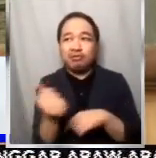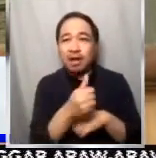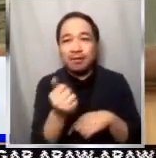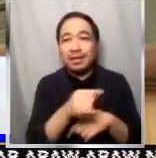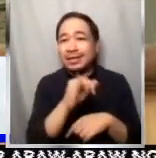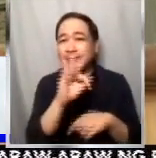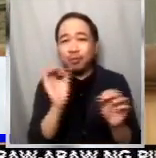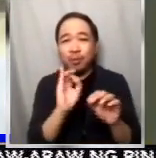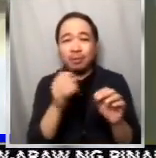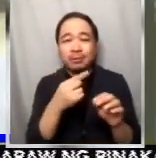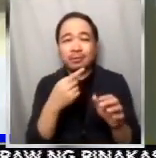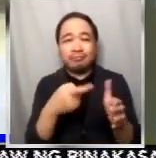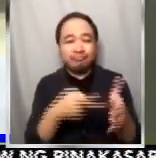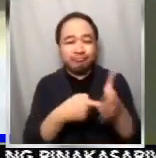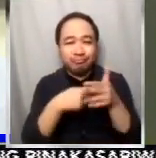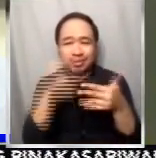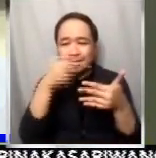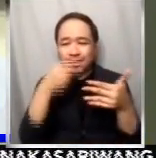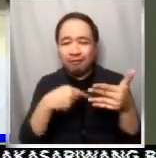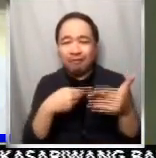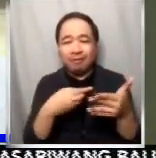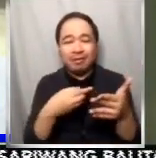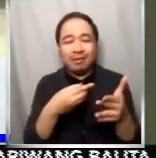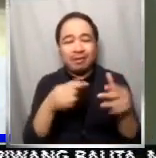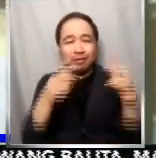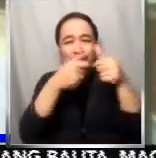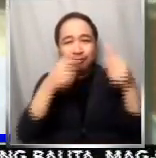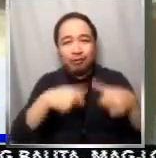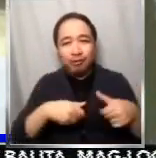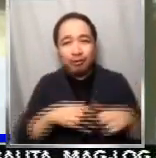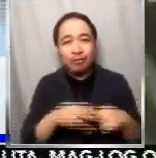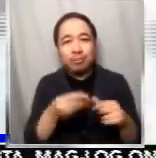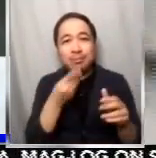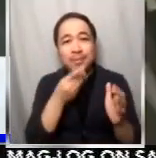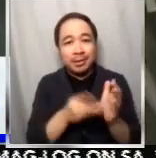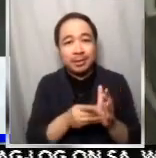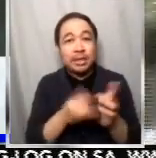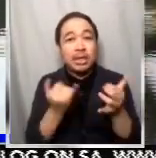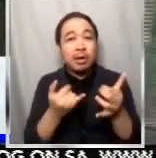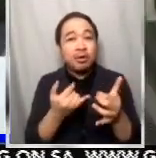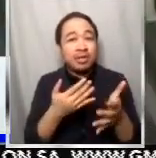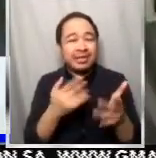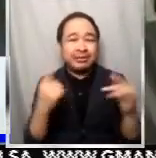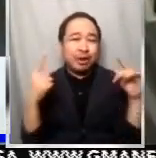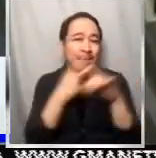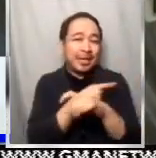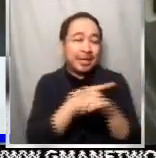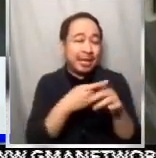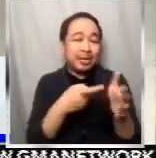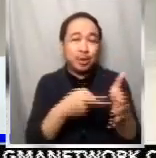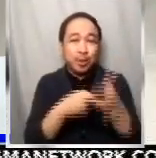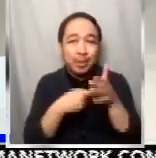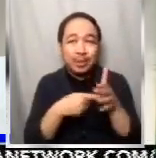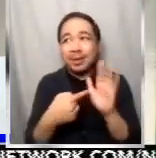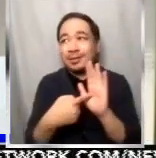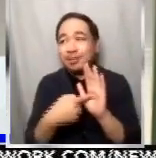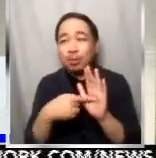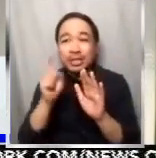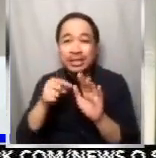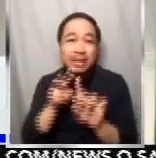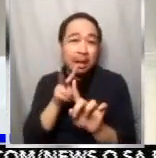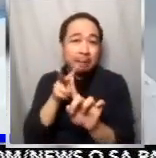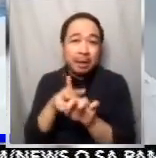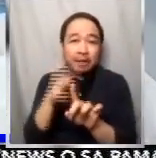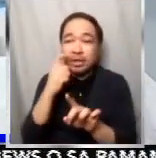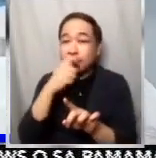po, dokumento. Ang ganitong mga komplikadong rekisito tulad ng pagkuha ng PCR test para makabiyahe, pinag-aaralan ngayon